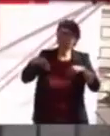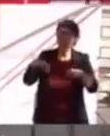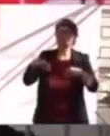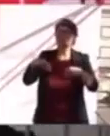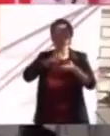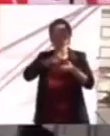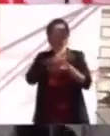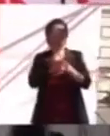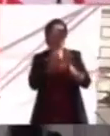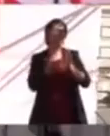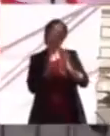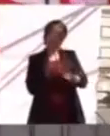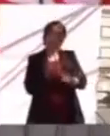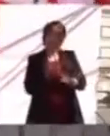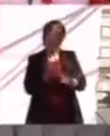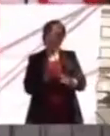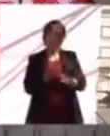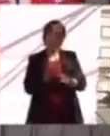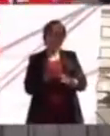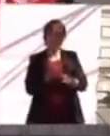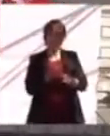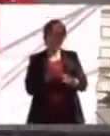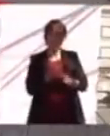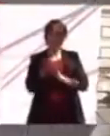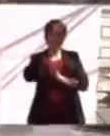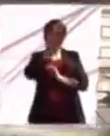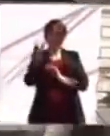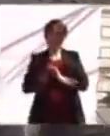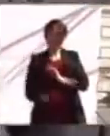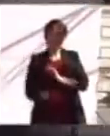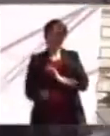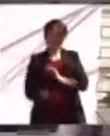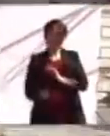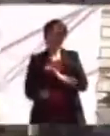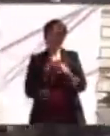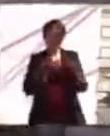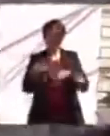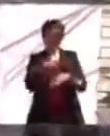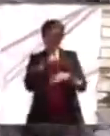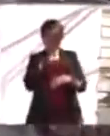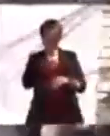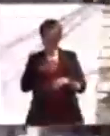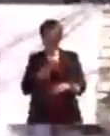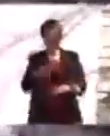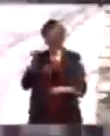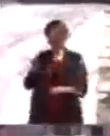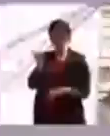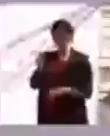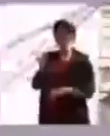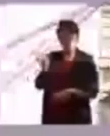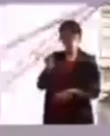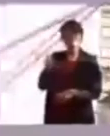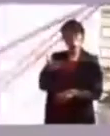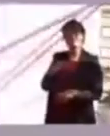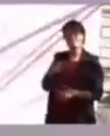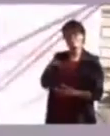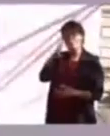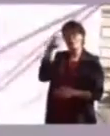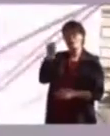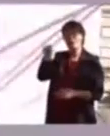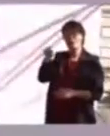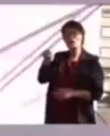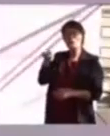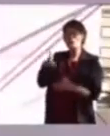speranza insiste ormai da mesi il problema è riconoscere finalmente la soggettività del lavoro e i